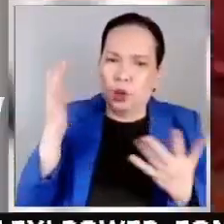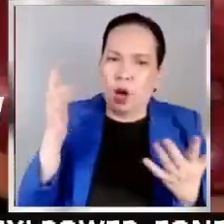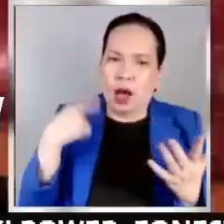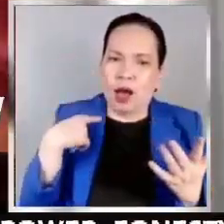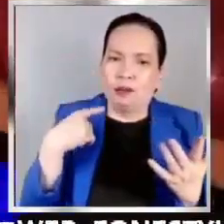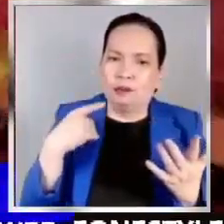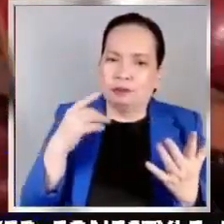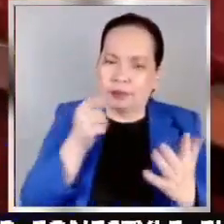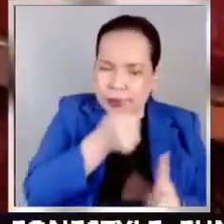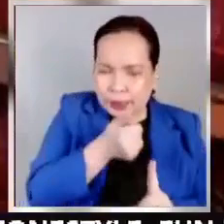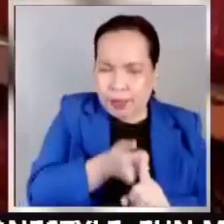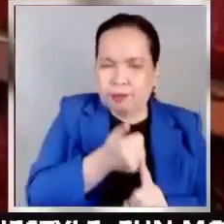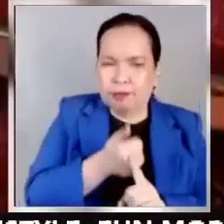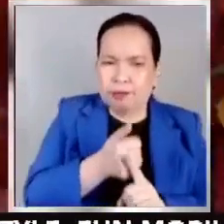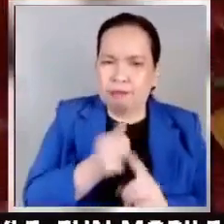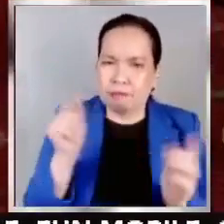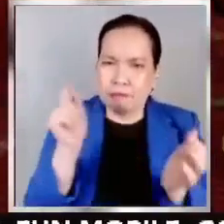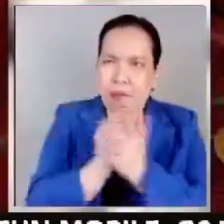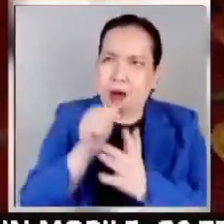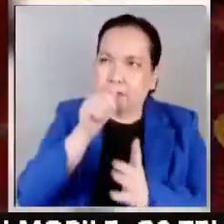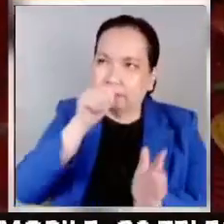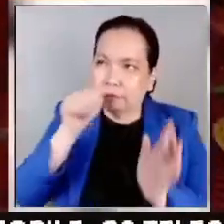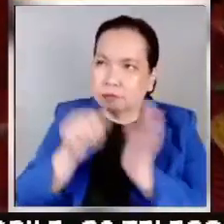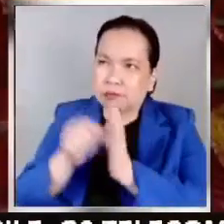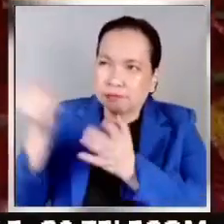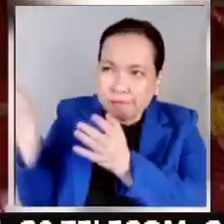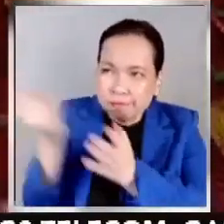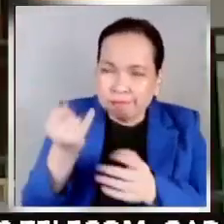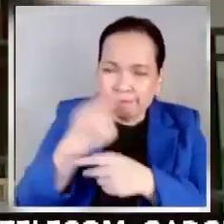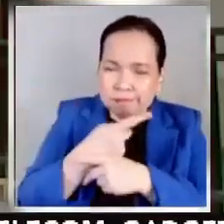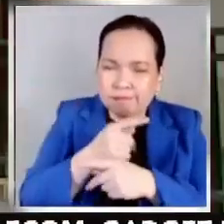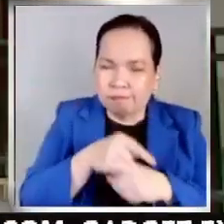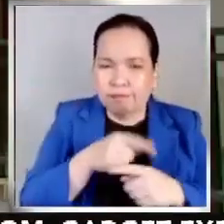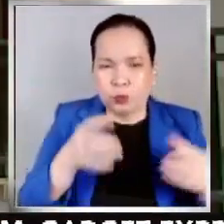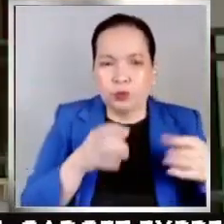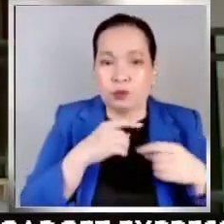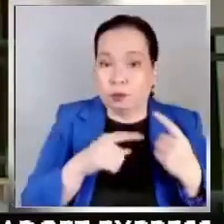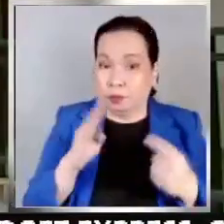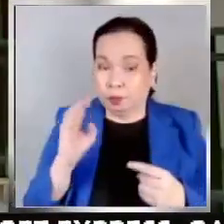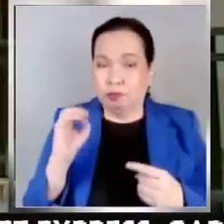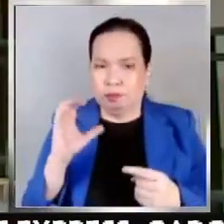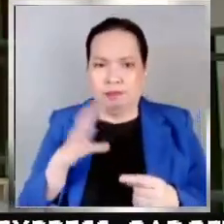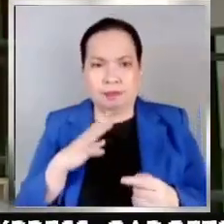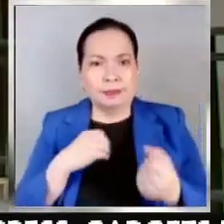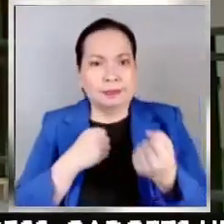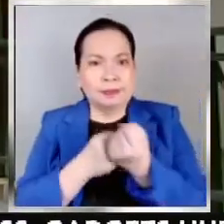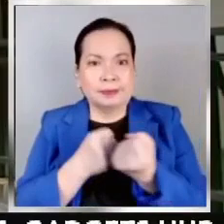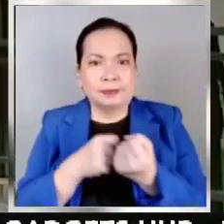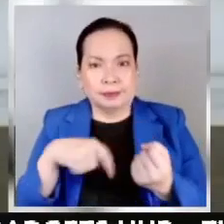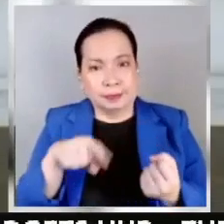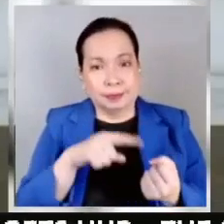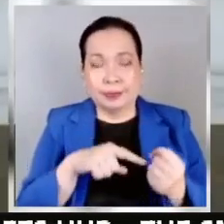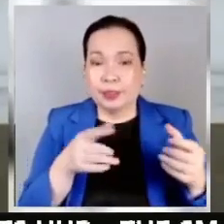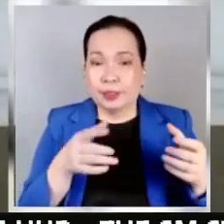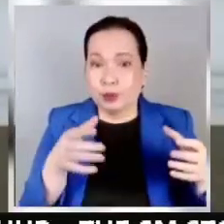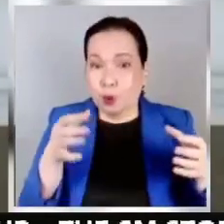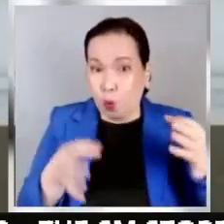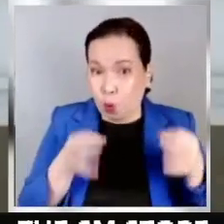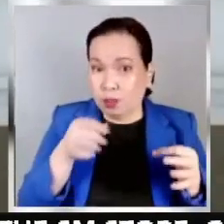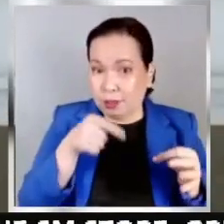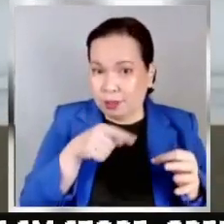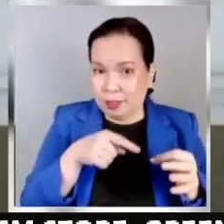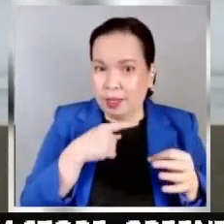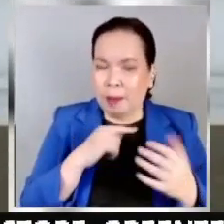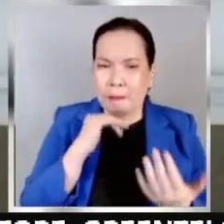isang pahayag, sinabi ng BOC na suportado nila ang pagtatatag ng Anti-Agricultural Smuggling Court para mapabilis